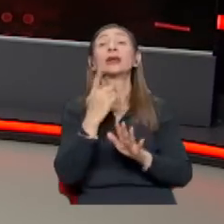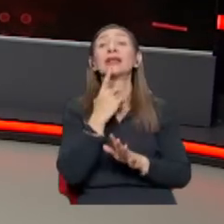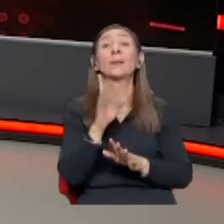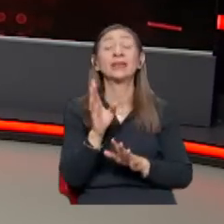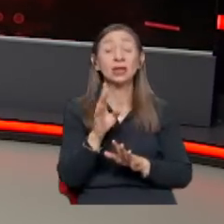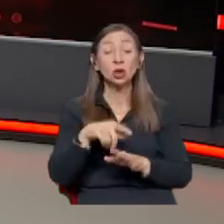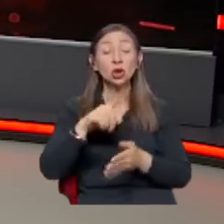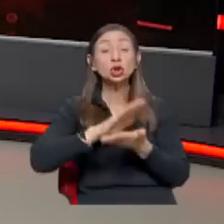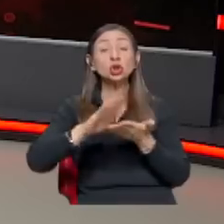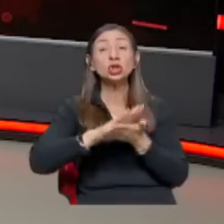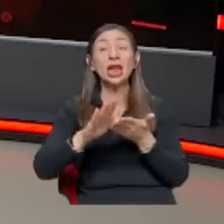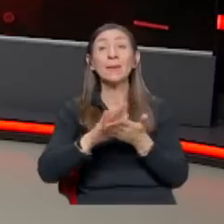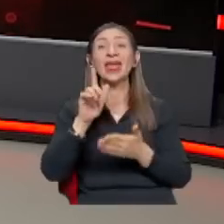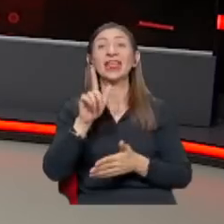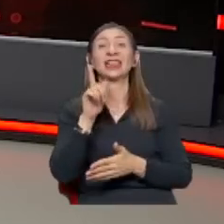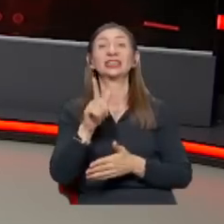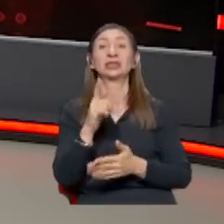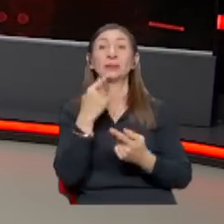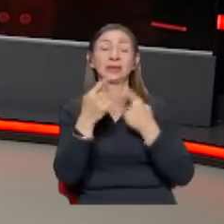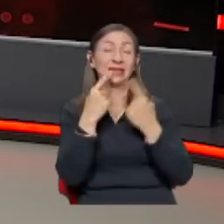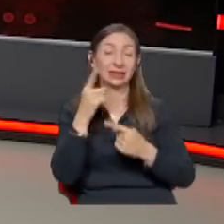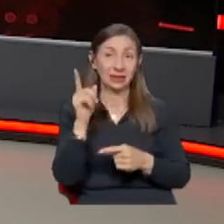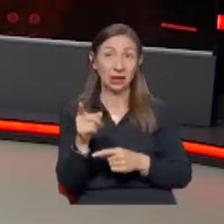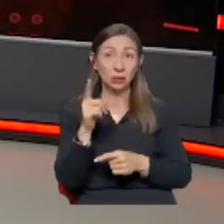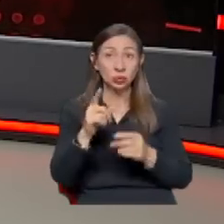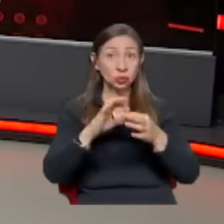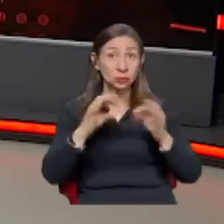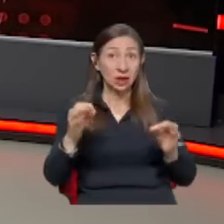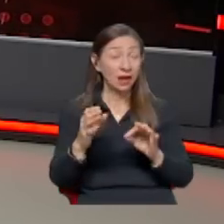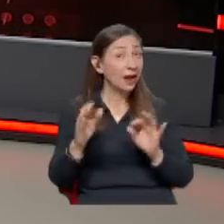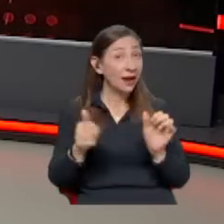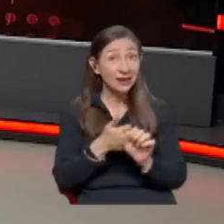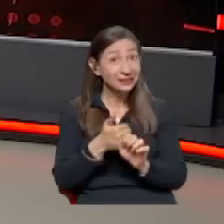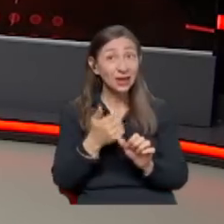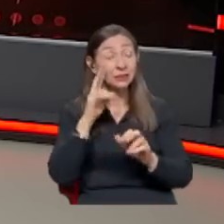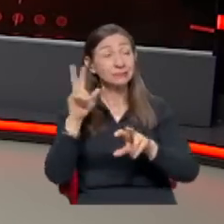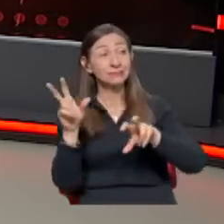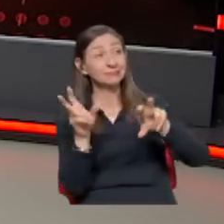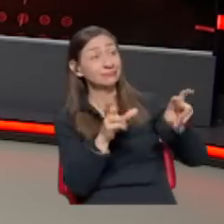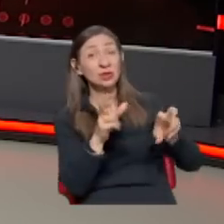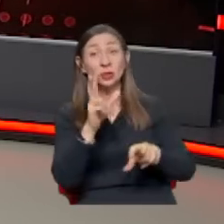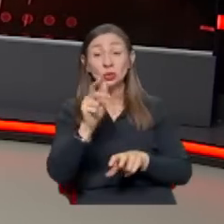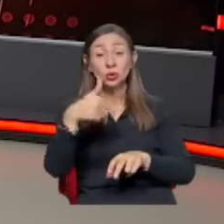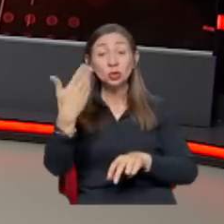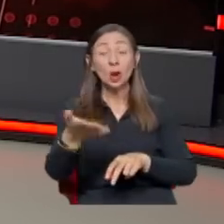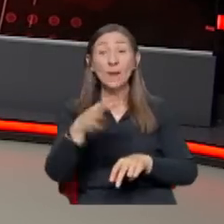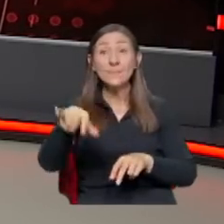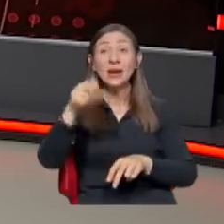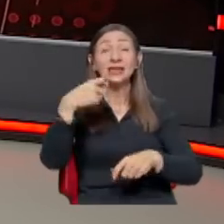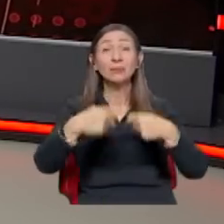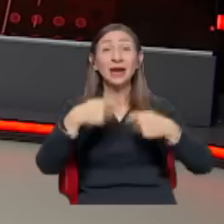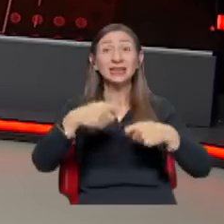demeden güncelleme ihtiyacından bahsetti. Bu sözlerin ardından şimdi gözler 3 gün sonra